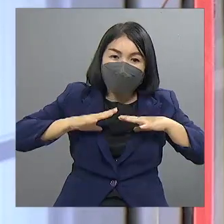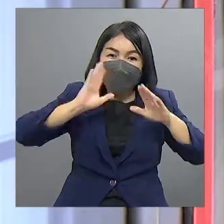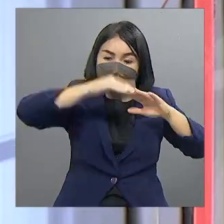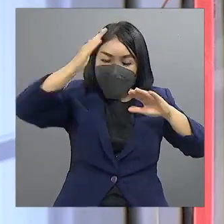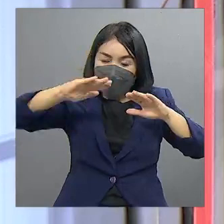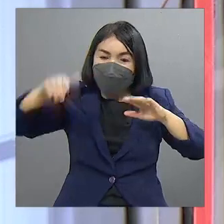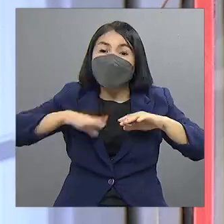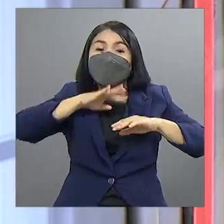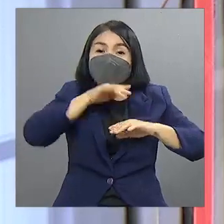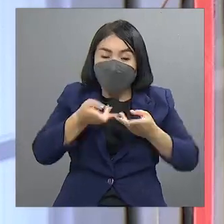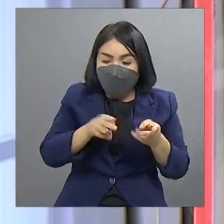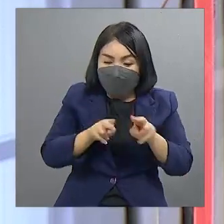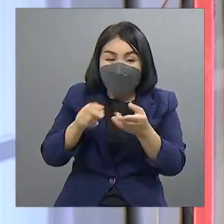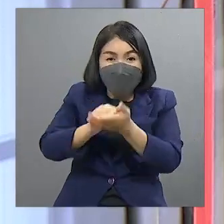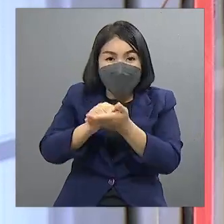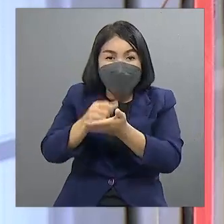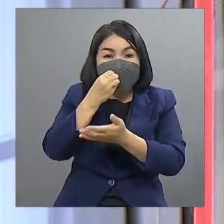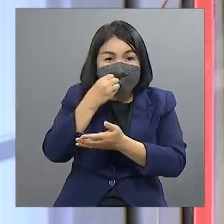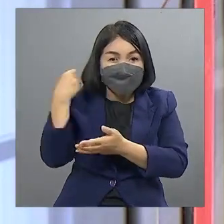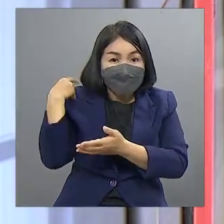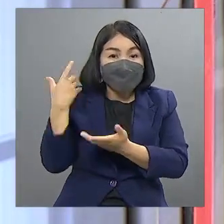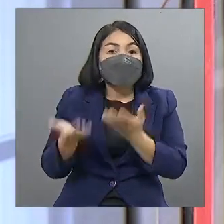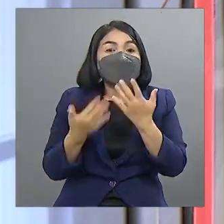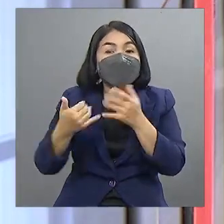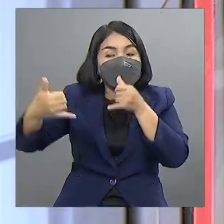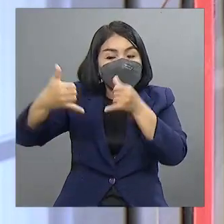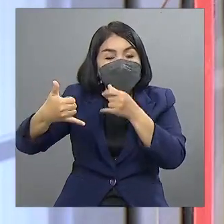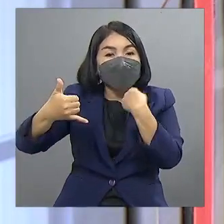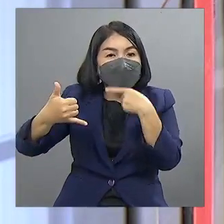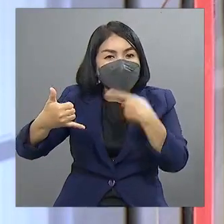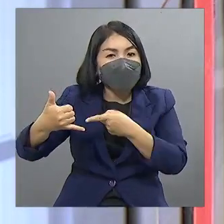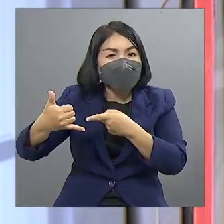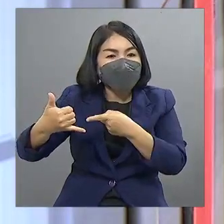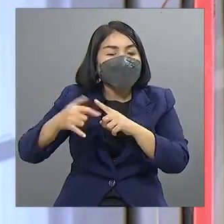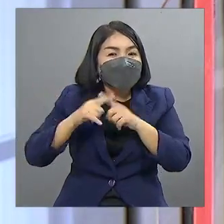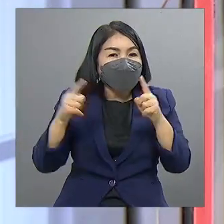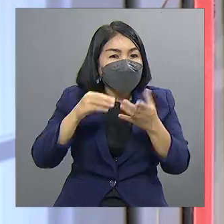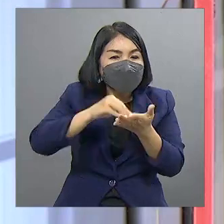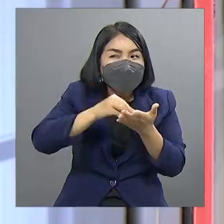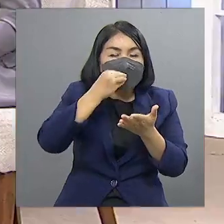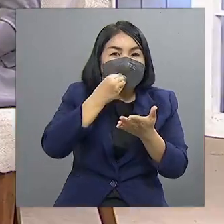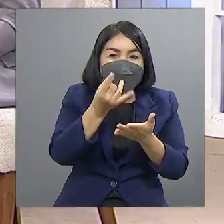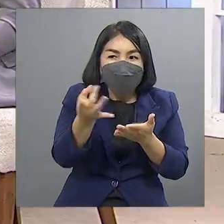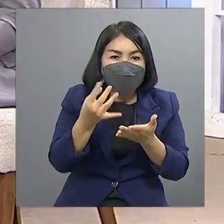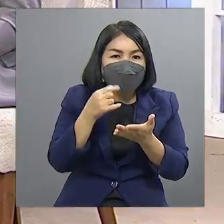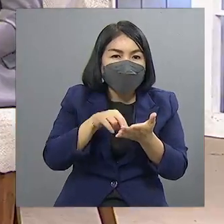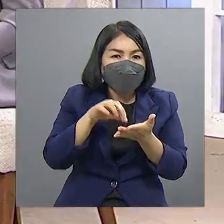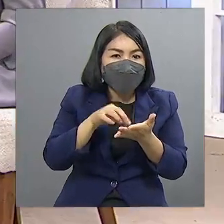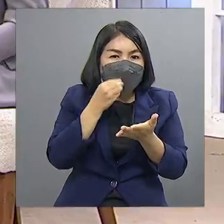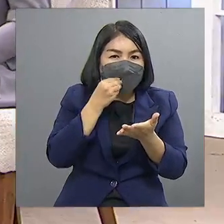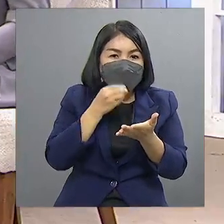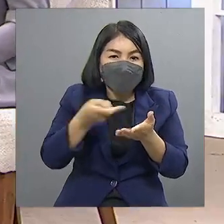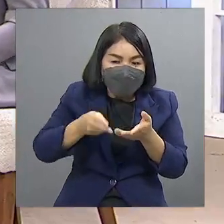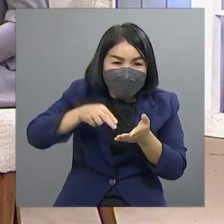ญครับไม่ใช่แค่ว่าเรากินกับไข่แต่เรากินกับน้ำจิ้มอะไรด้วย ใช่ ถึงหมูดีแค่ไหนคน